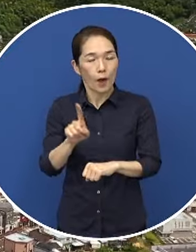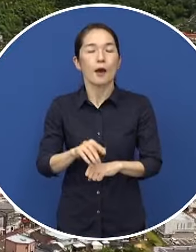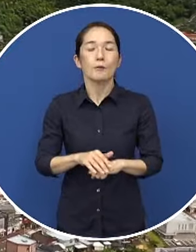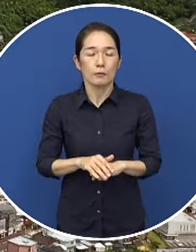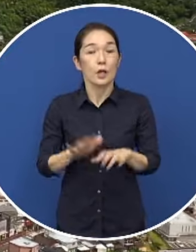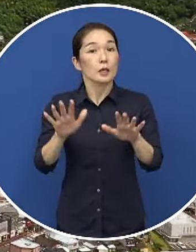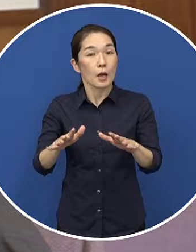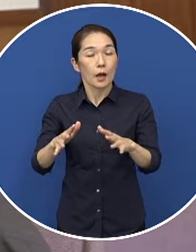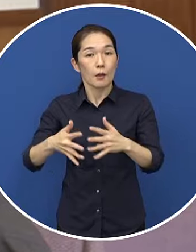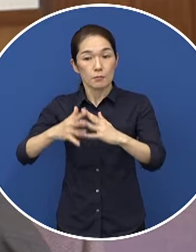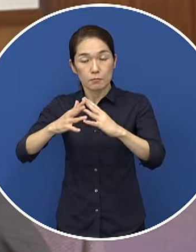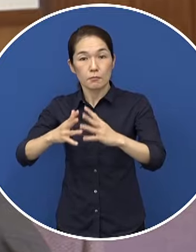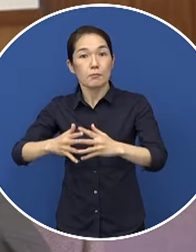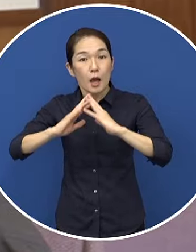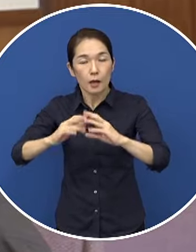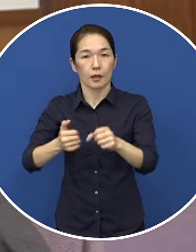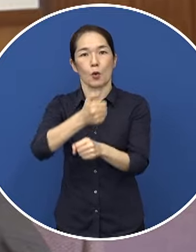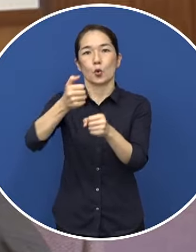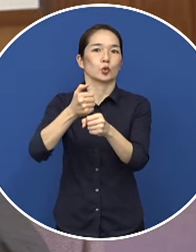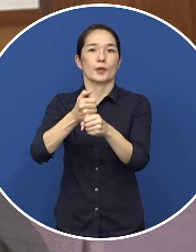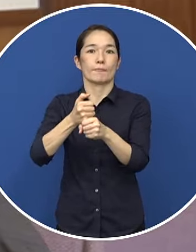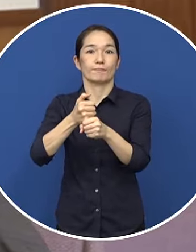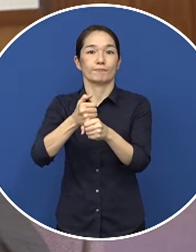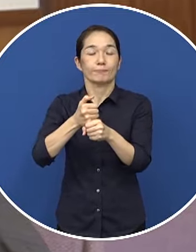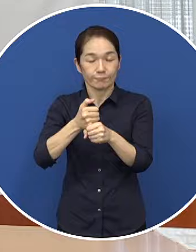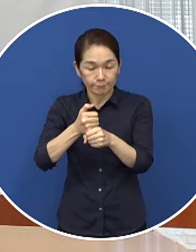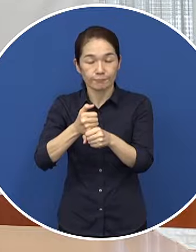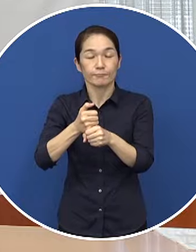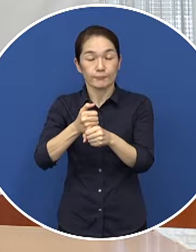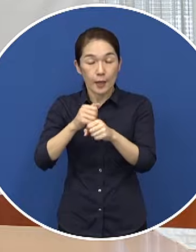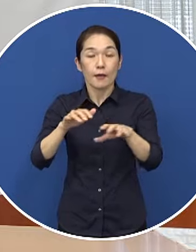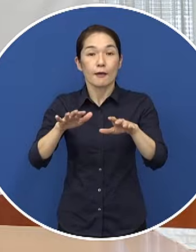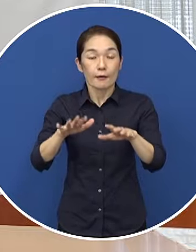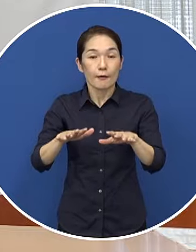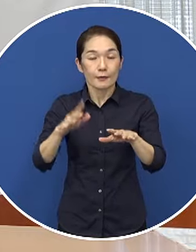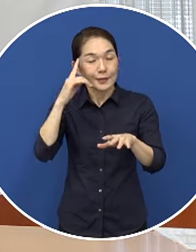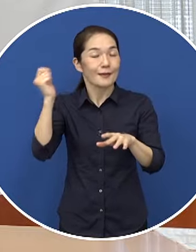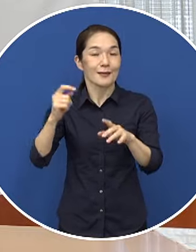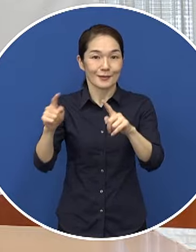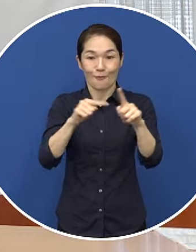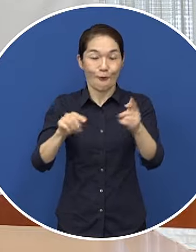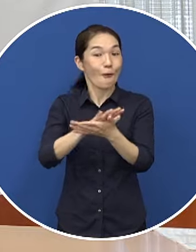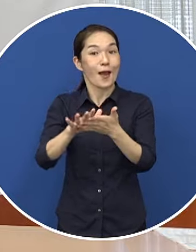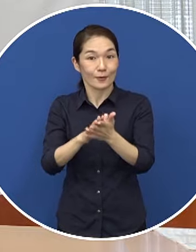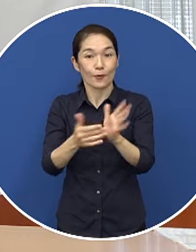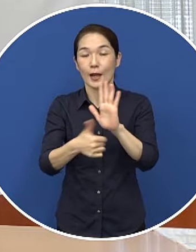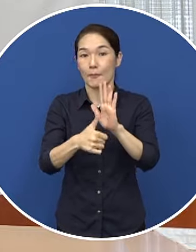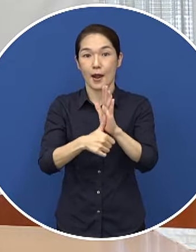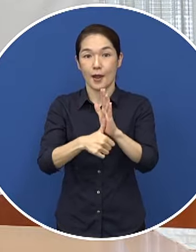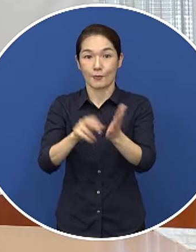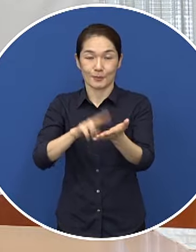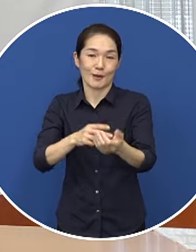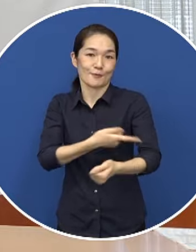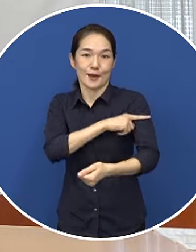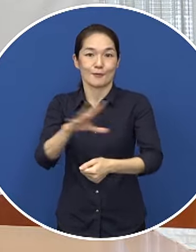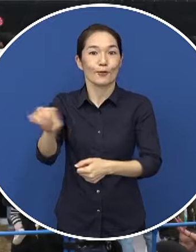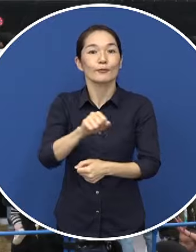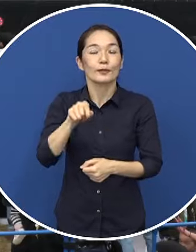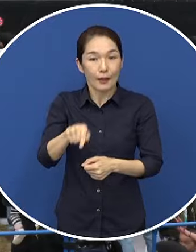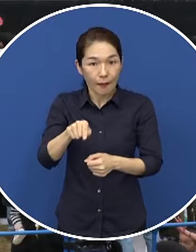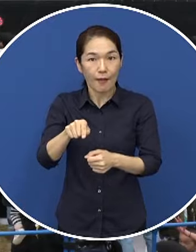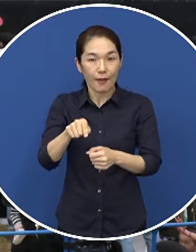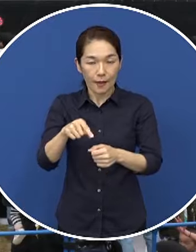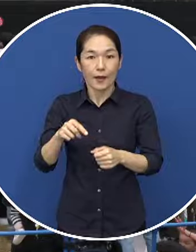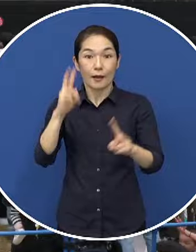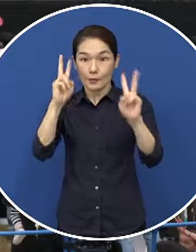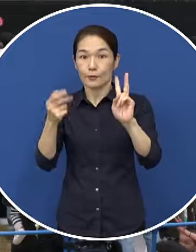ちょうど今が50年を迎えたというところで、公園のネーミングライツを取得しまして、取得